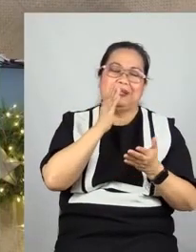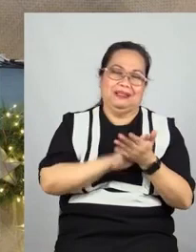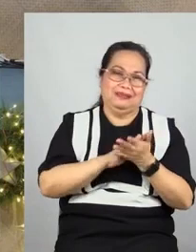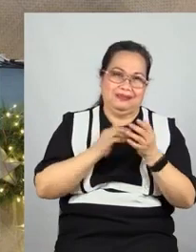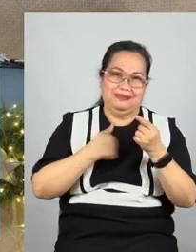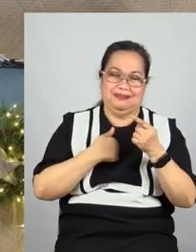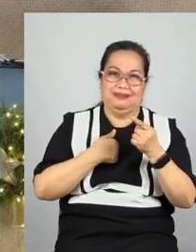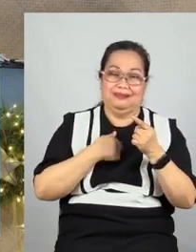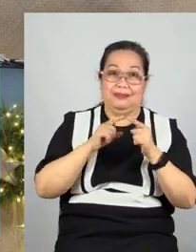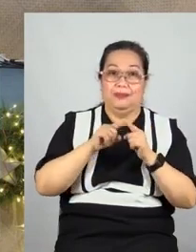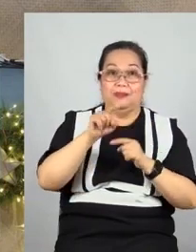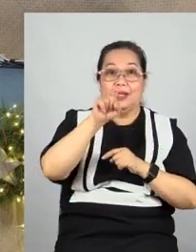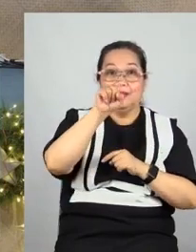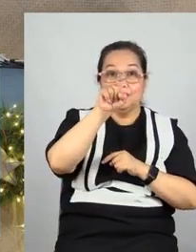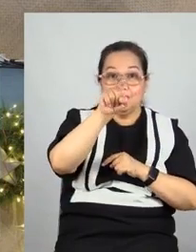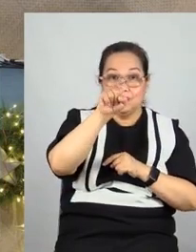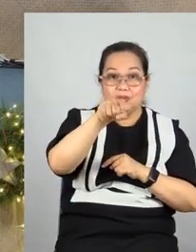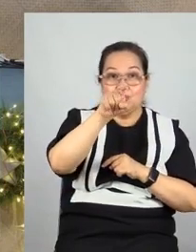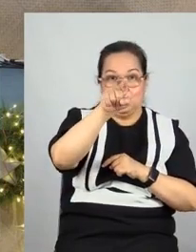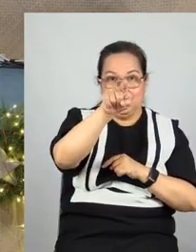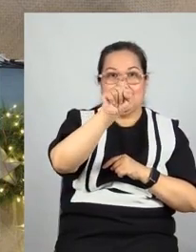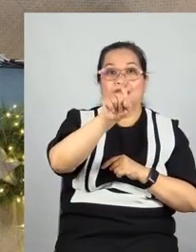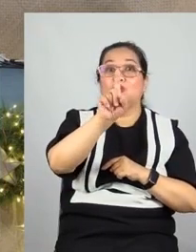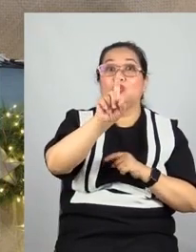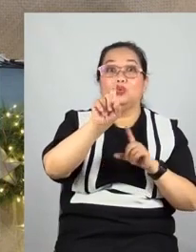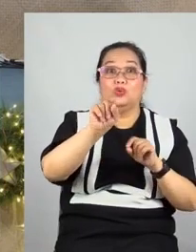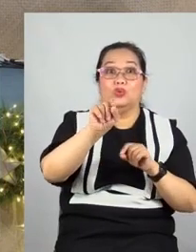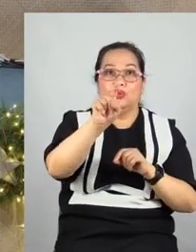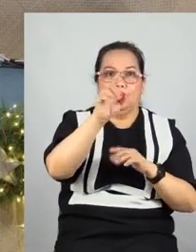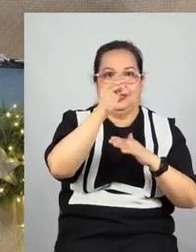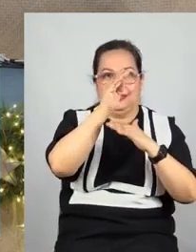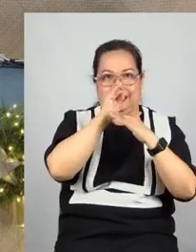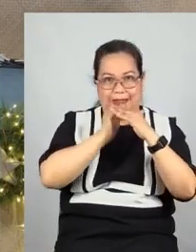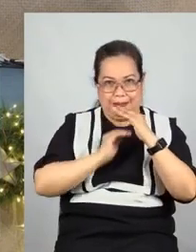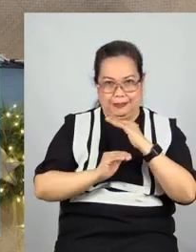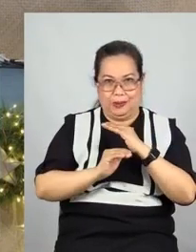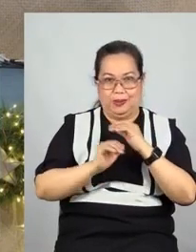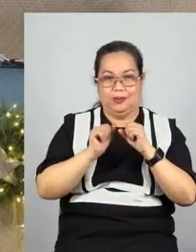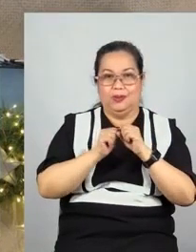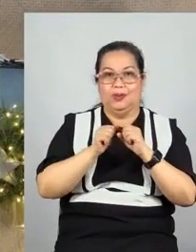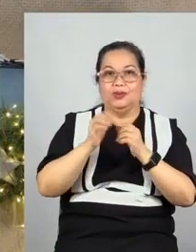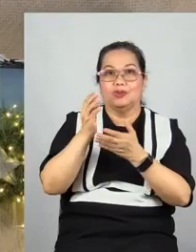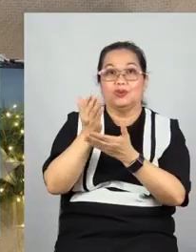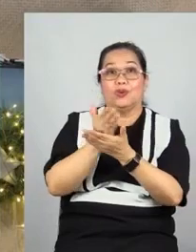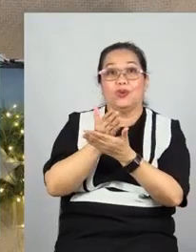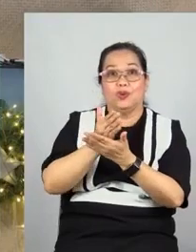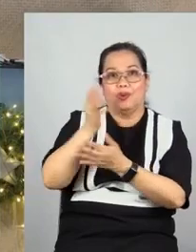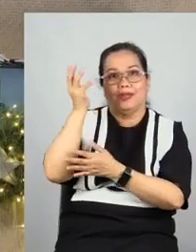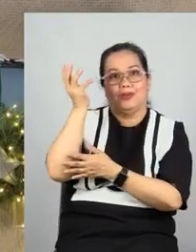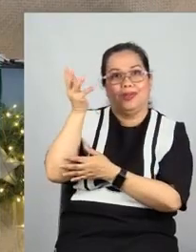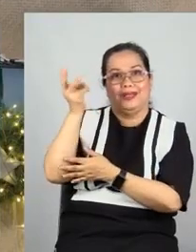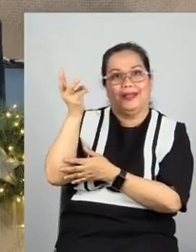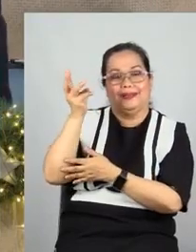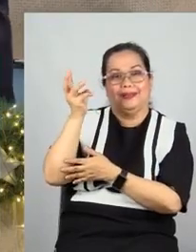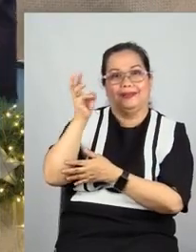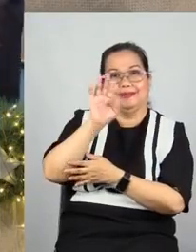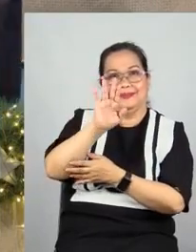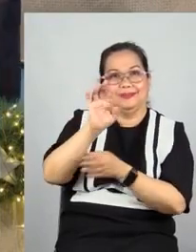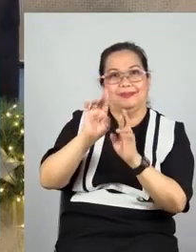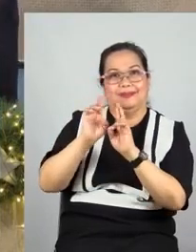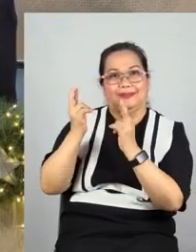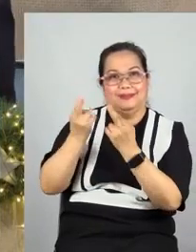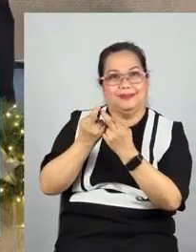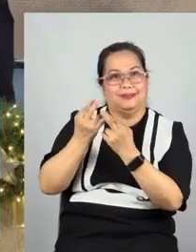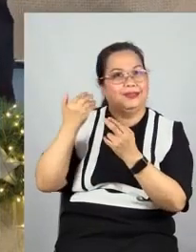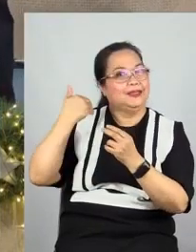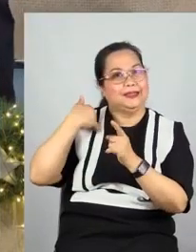So, kailangan mo magpakumbaba para mo masharean yung kamag-anak mo na hindi pa